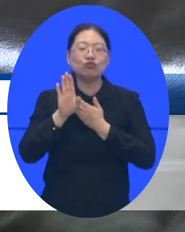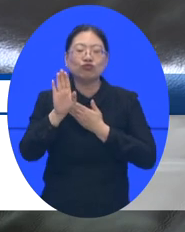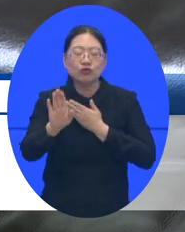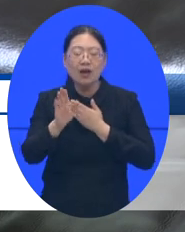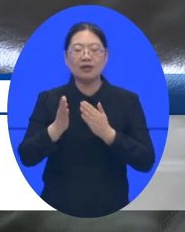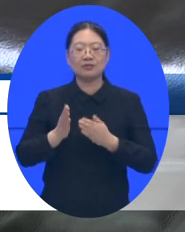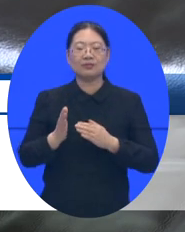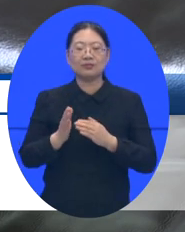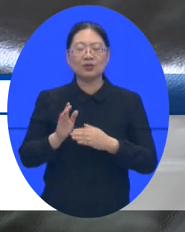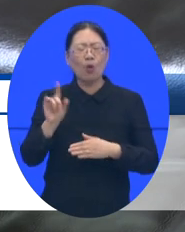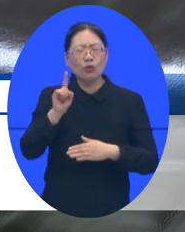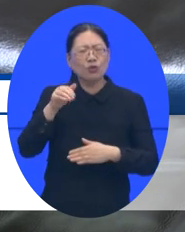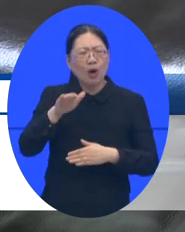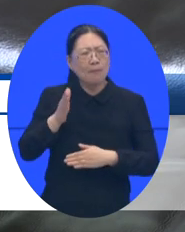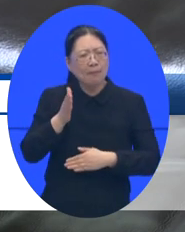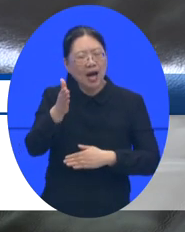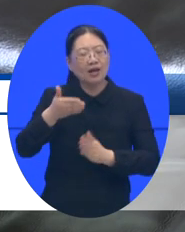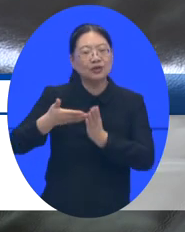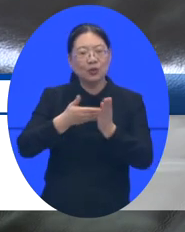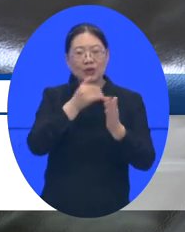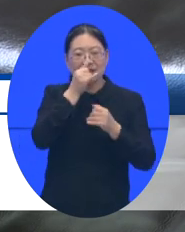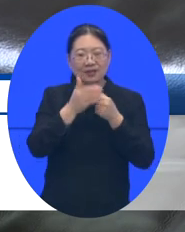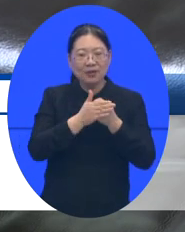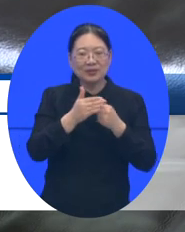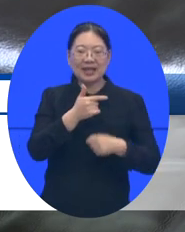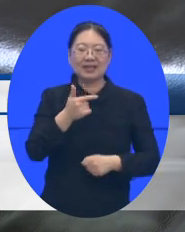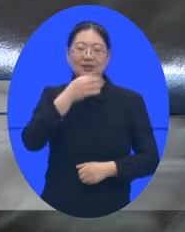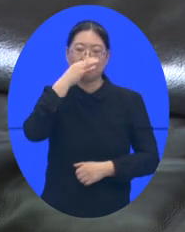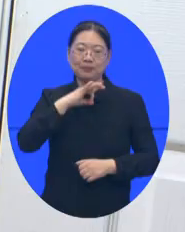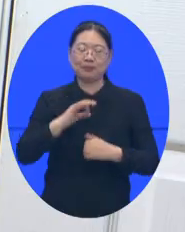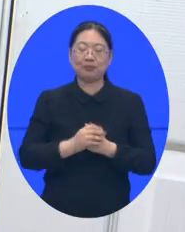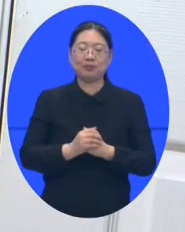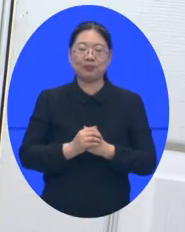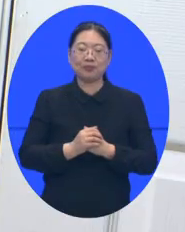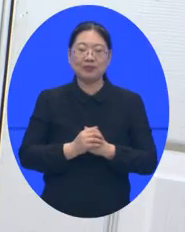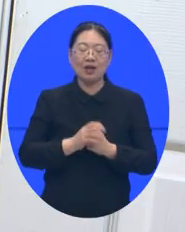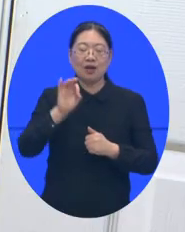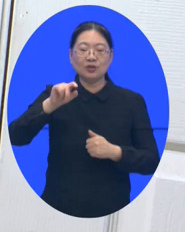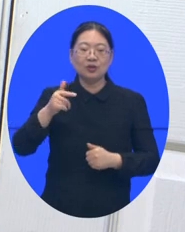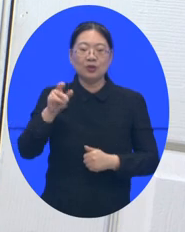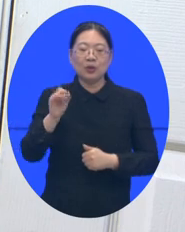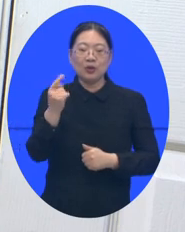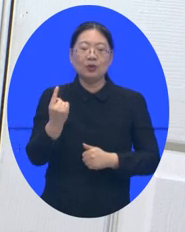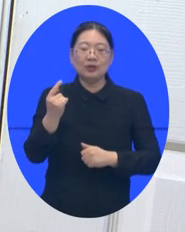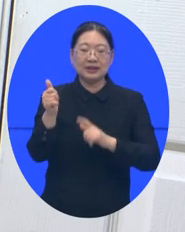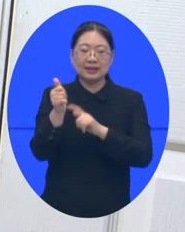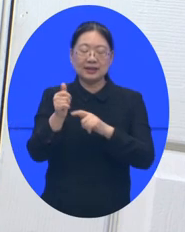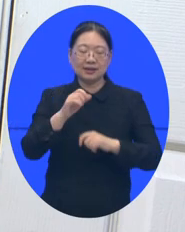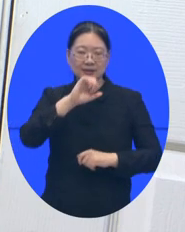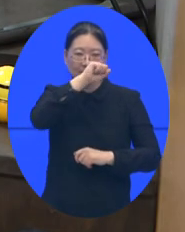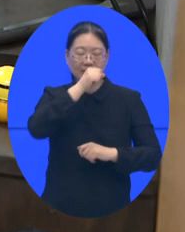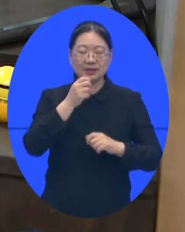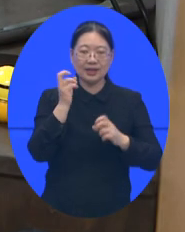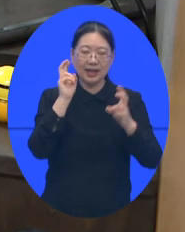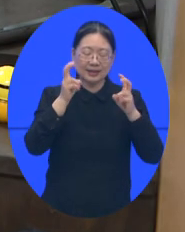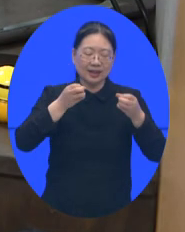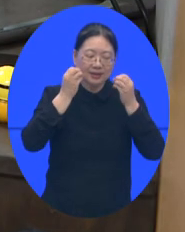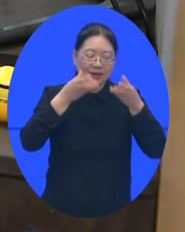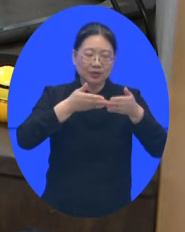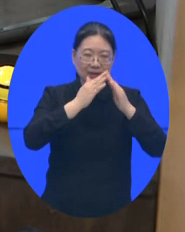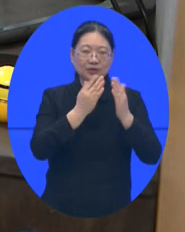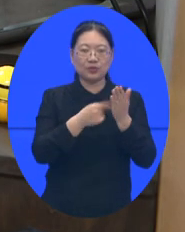후에 그 방향성을 또 제시할 수 있다는 그게 되게 크라고 생각하거든요 윤정호 씨는 대만에서 창업을 하기 위해 이번